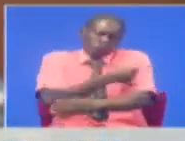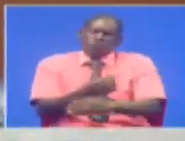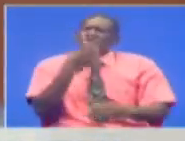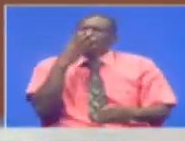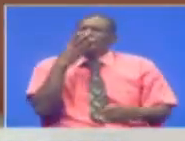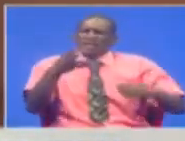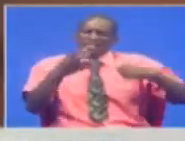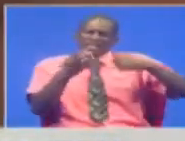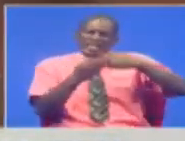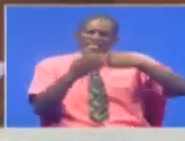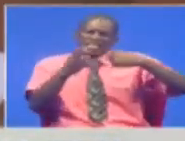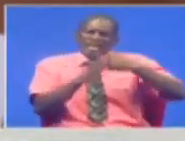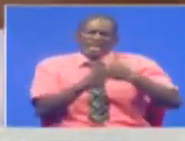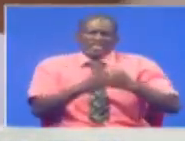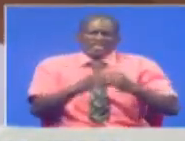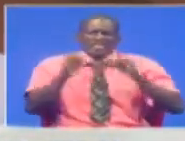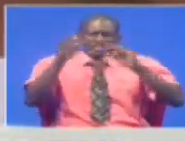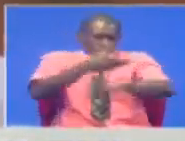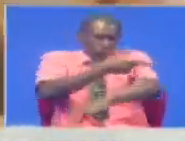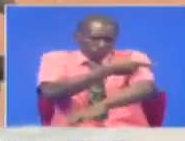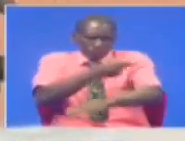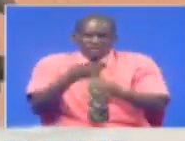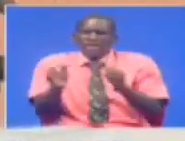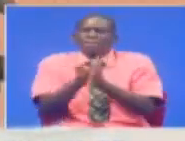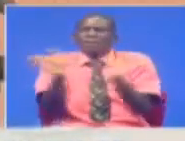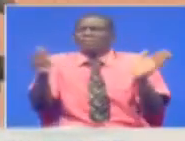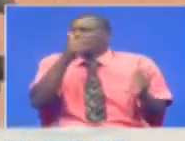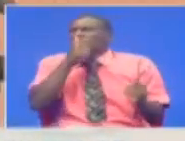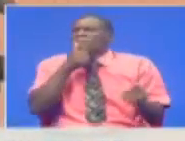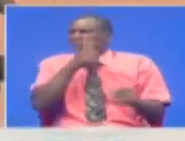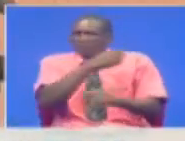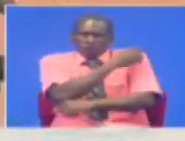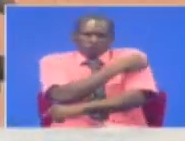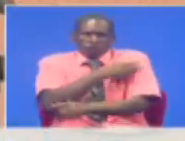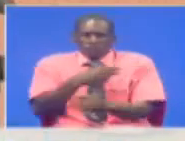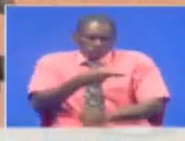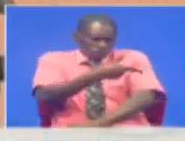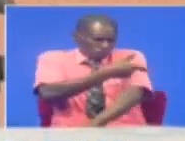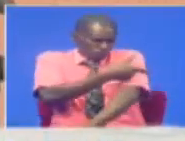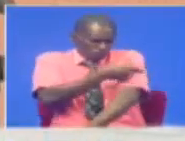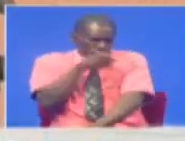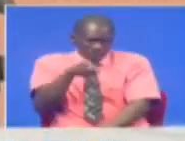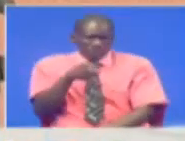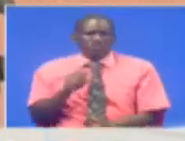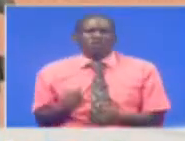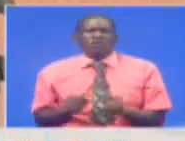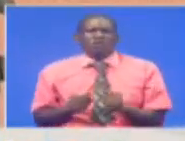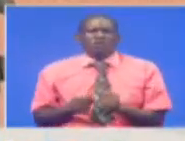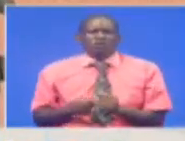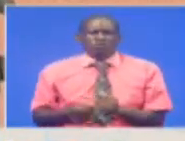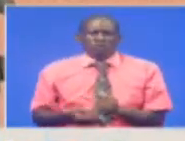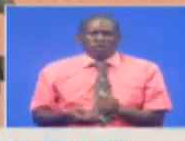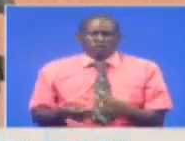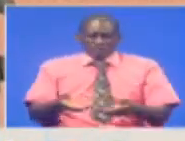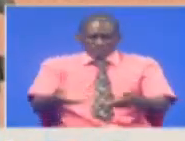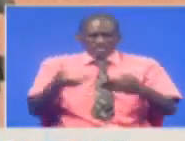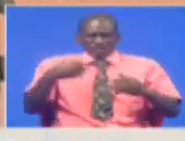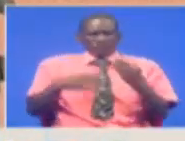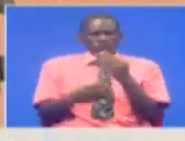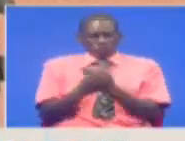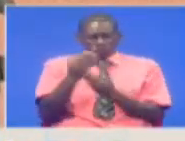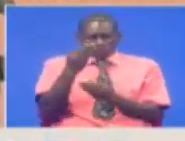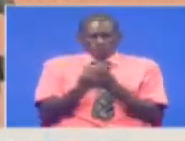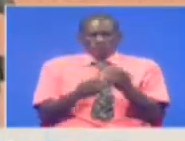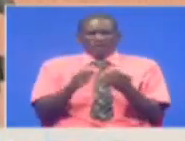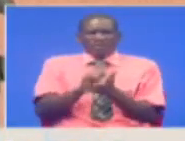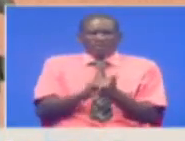1489 katika shule za umma na za kibinafsi. This vaccination will go a long way to give us comfort that